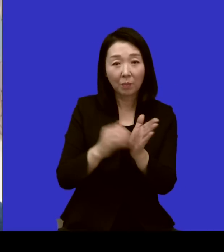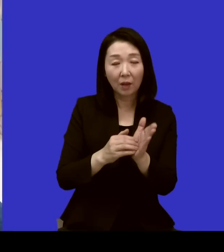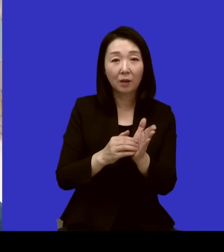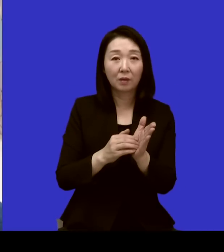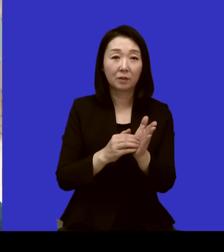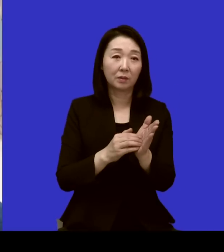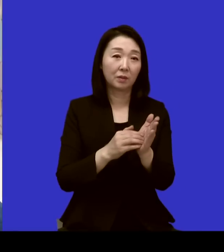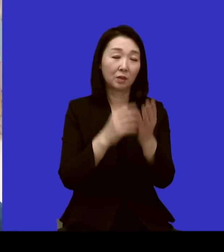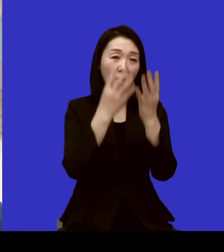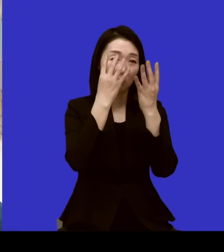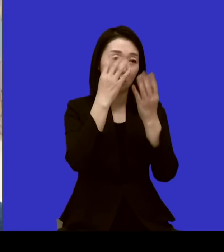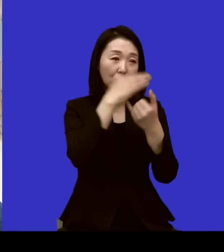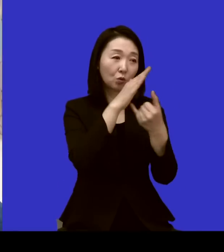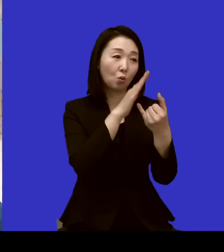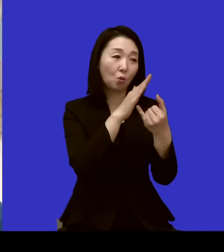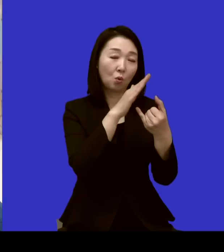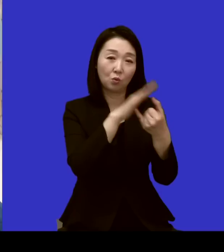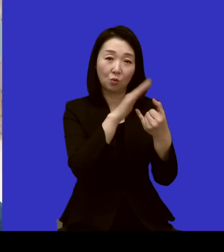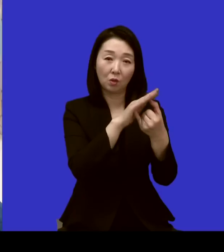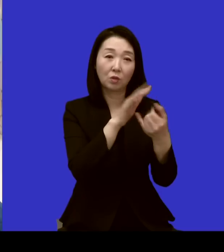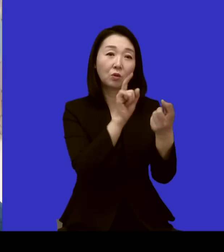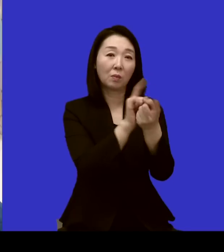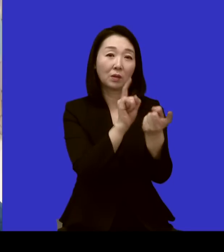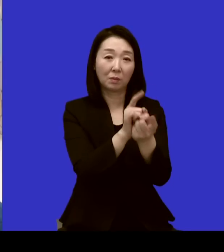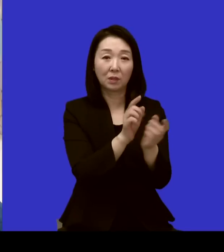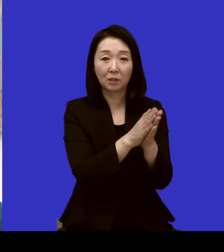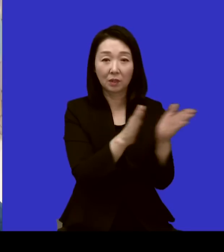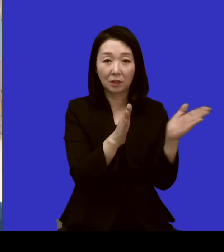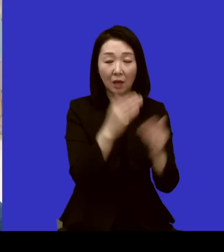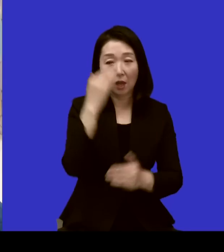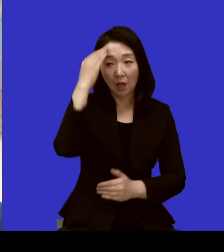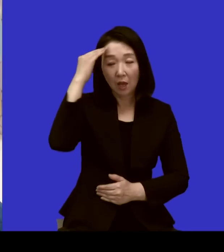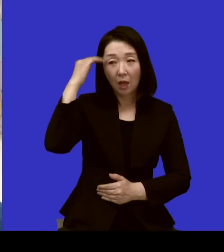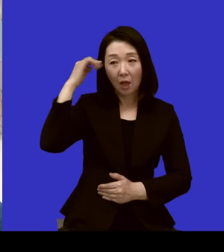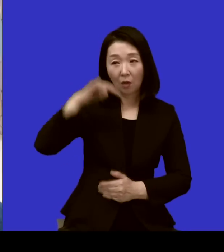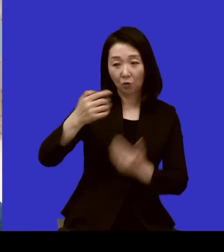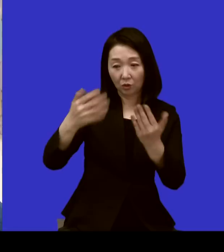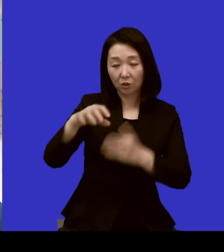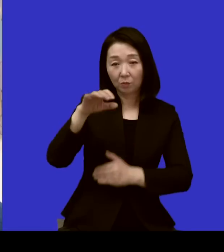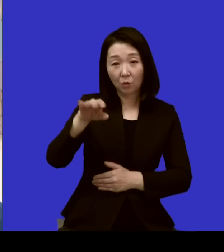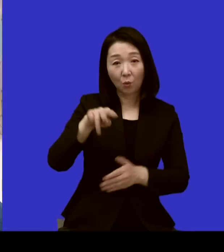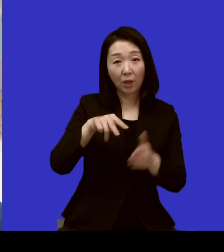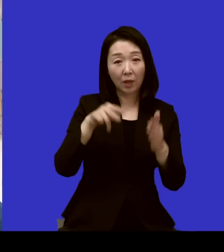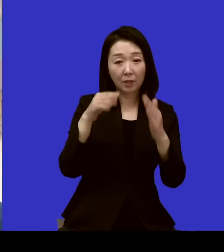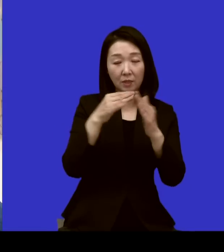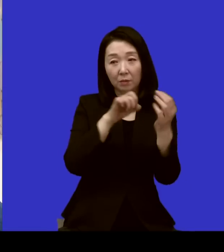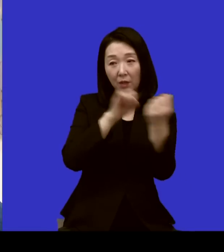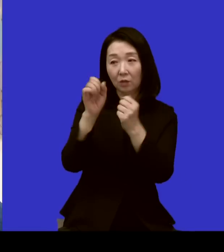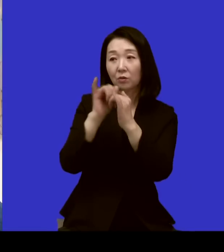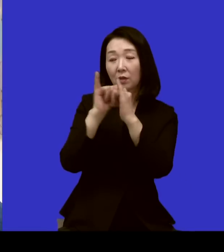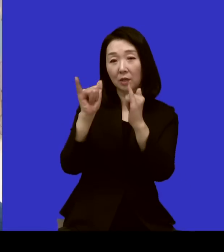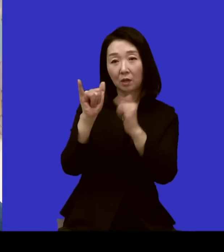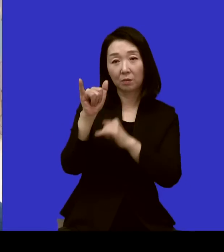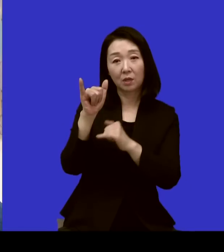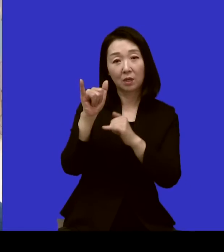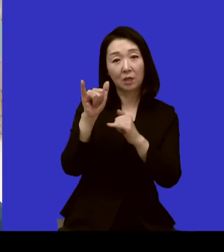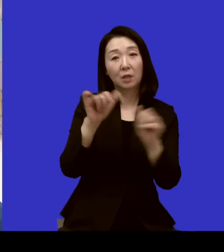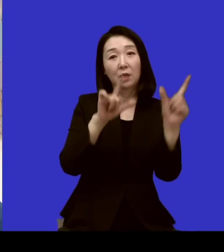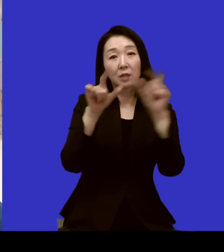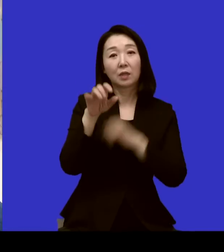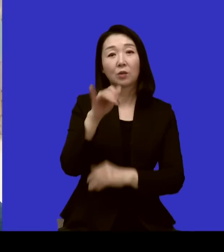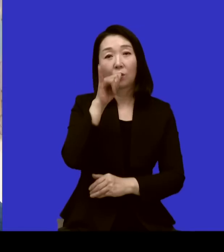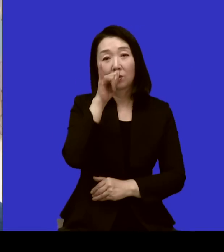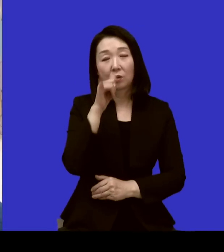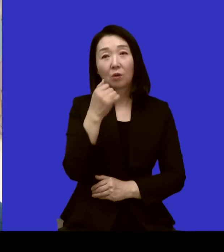소년원 친구들한테 물꼬를 트고 그리고 이제 한국에는 이렇게 쉼터라고 가출한 청소년들이 머무는 곳이 있는데 그런 곳을 그냥